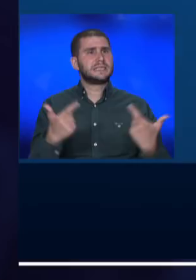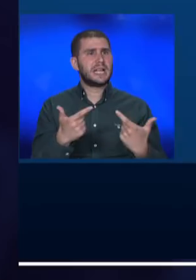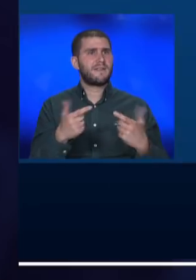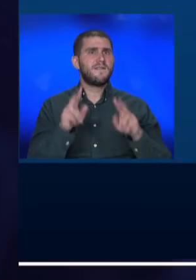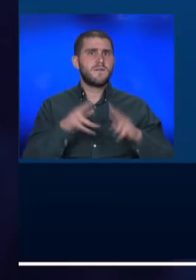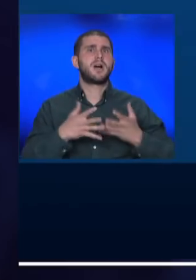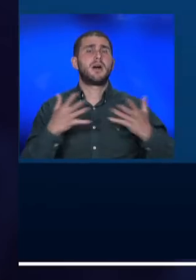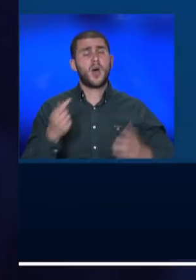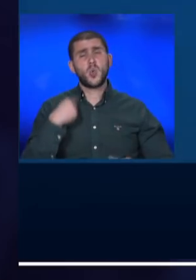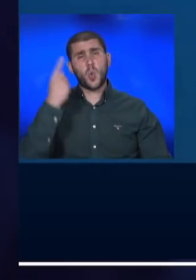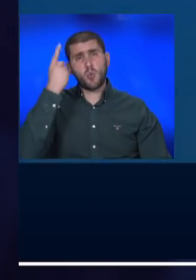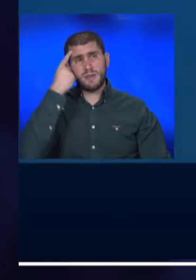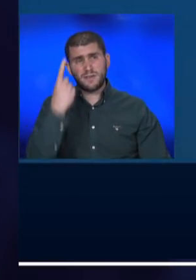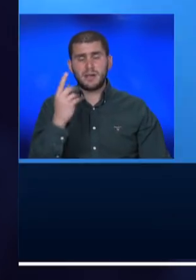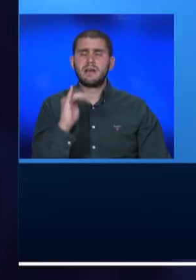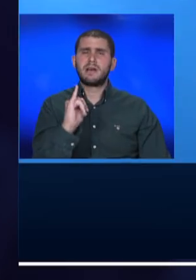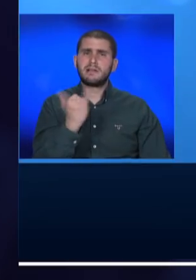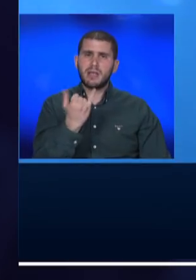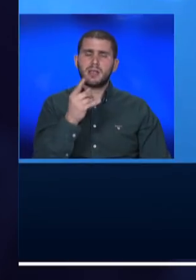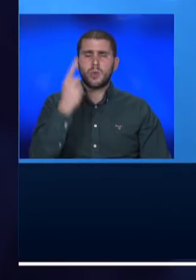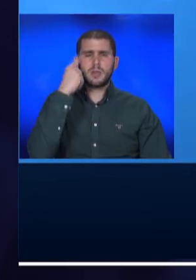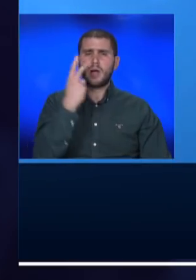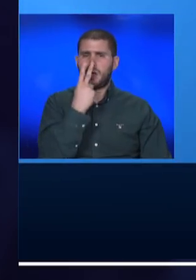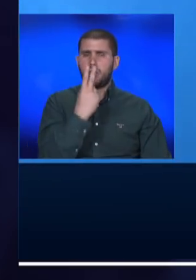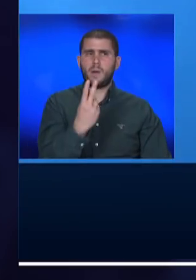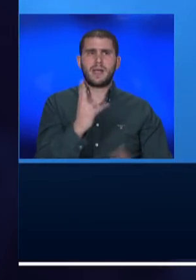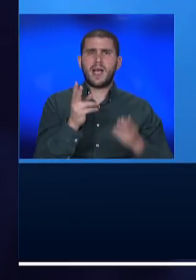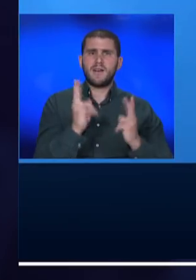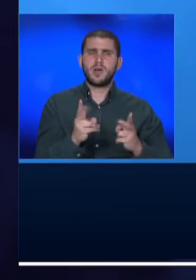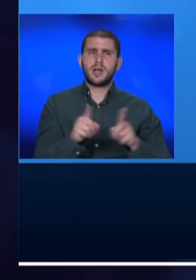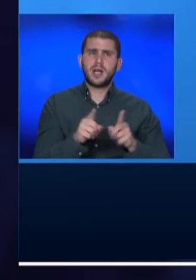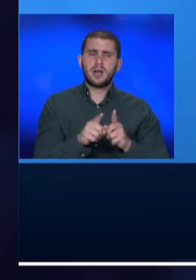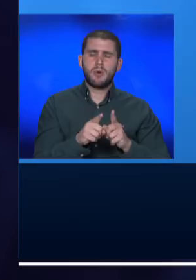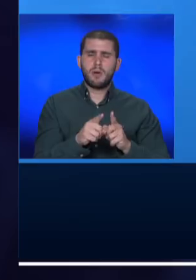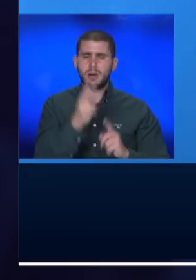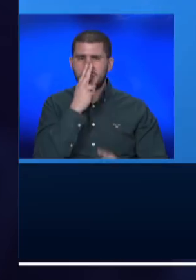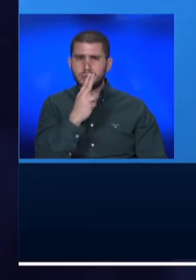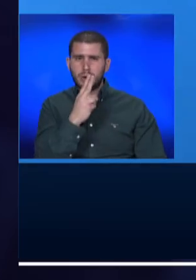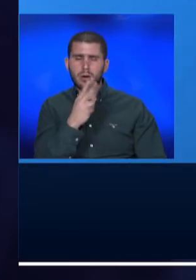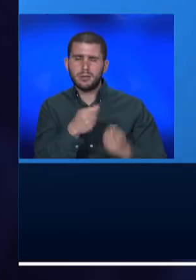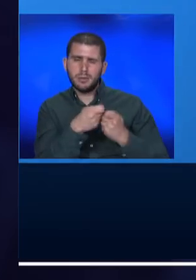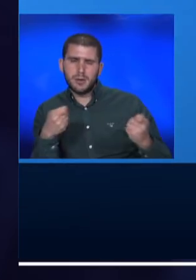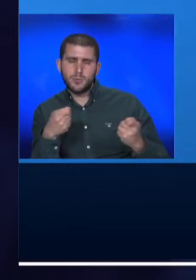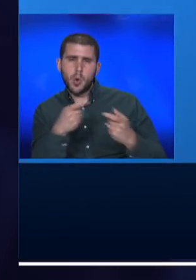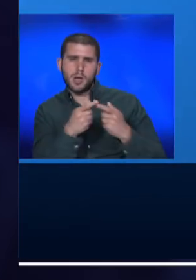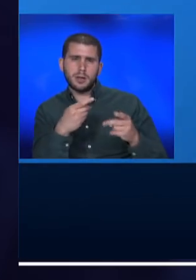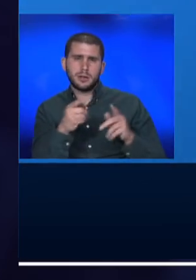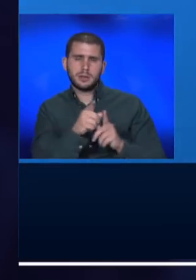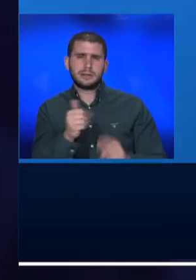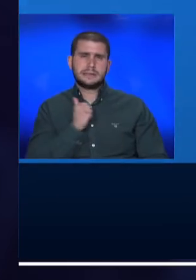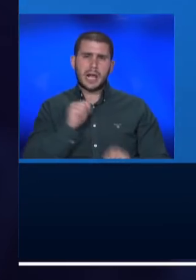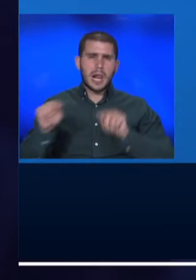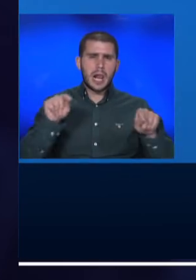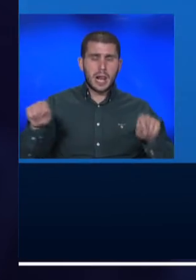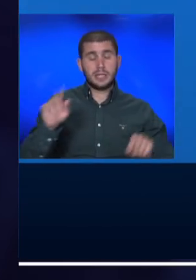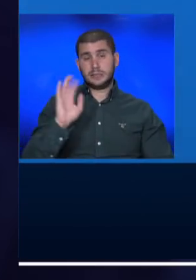שאבל כן איכשהו, אתה יודע, לראות איך אפשר למתוח את צהל בכמה גזרות, אני חושב. תראה, צריך לומר, יש לציר הזה, לציר